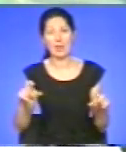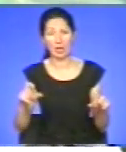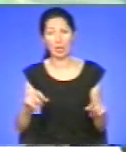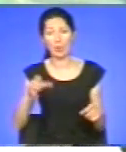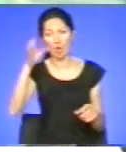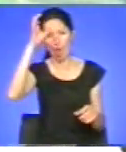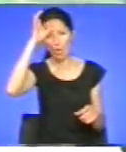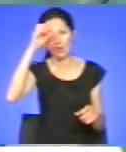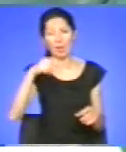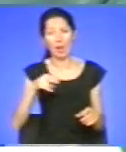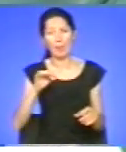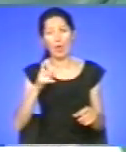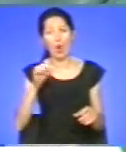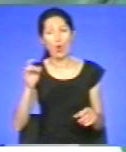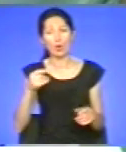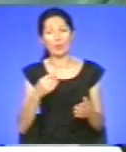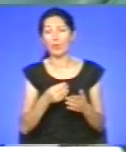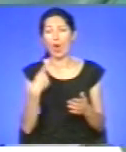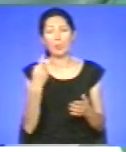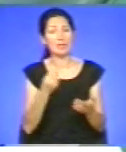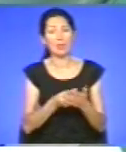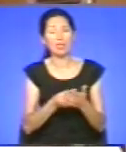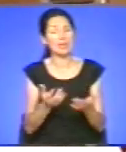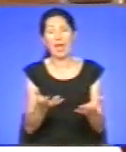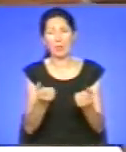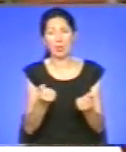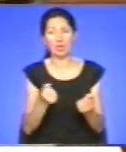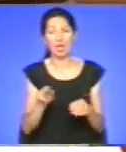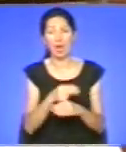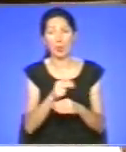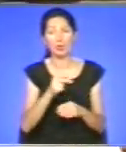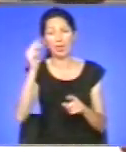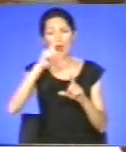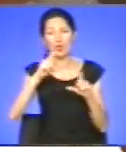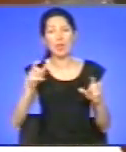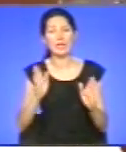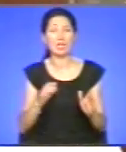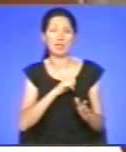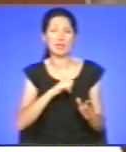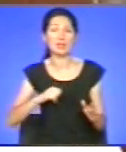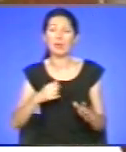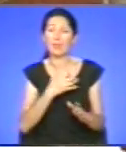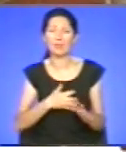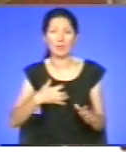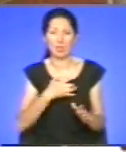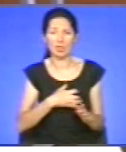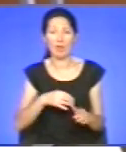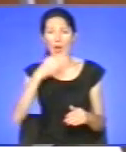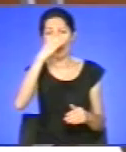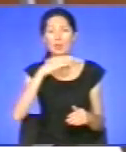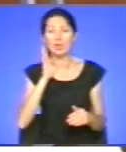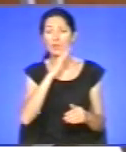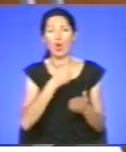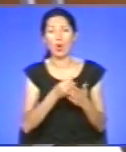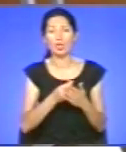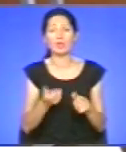Піхурко. Оскільки обласний бюджет не прийняли, то ремонтували у школах лише найнеобхідніше. Батьківських коштів на заміну вікон і ремонт дахів